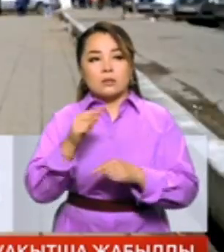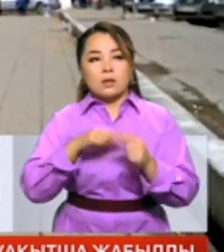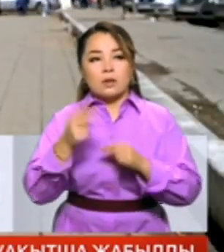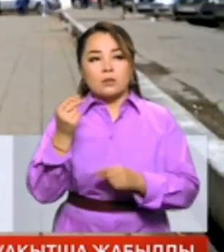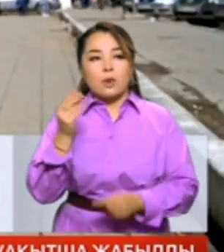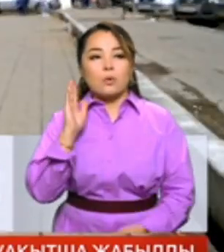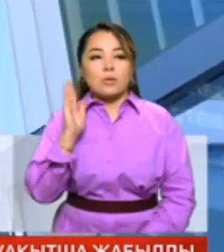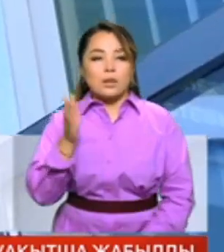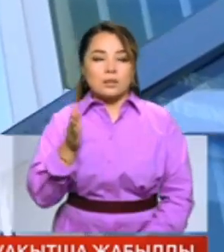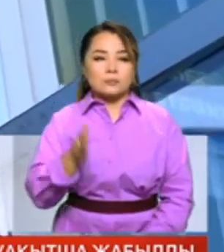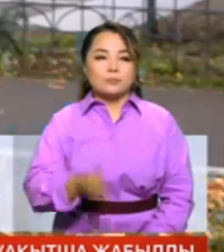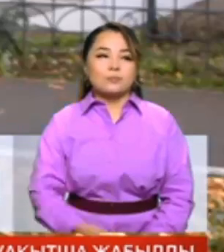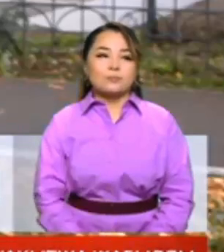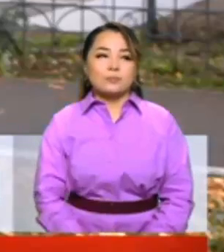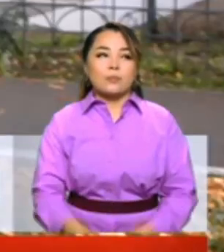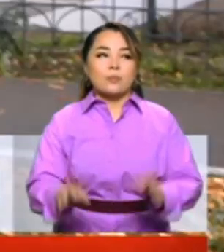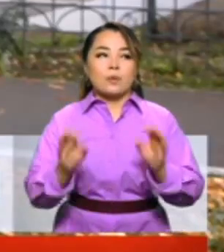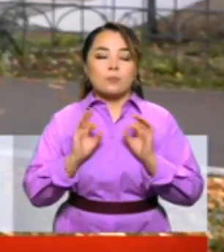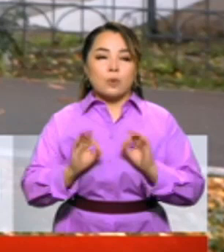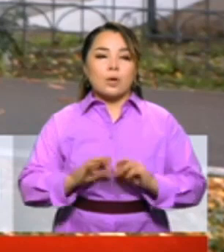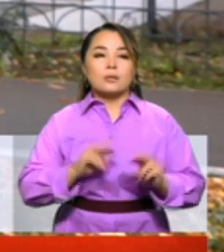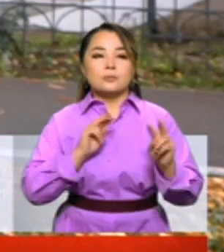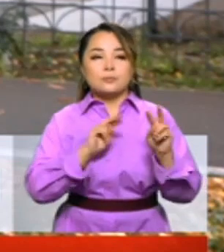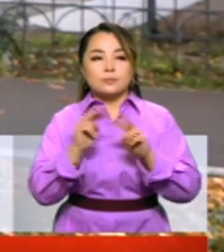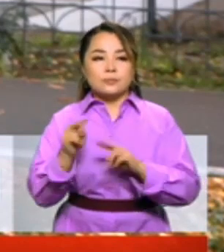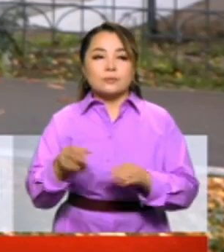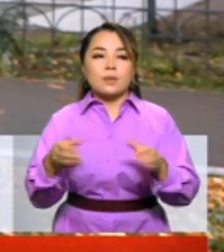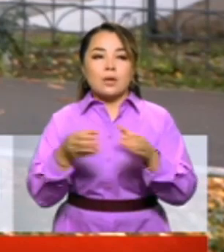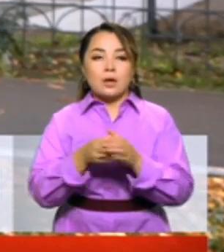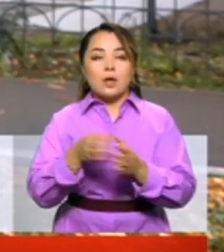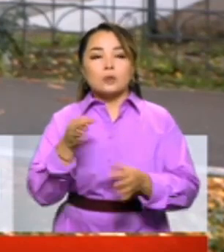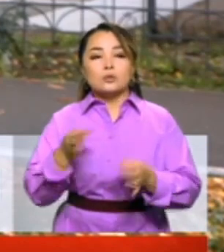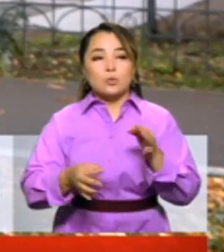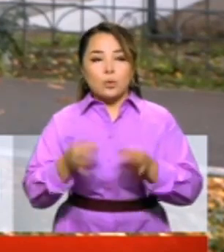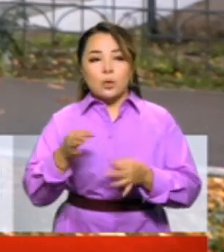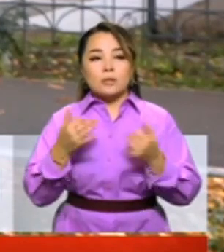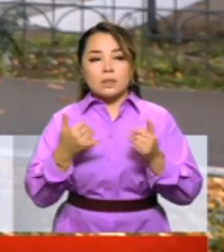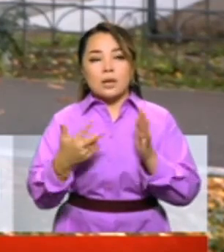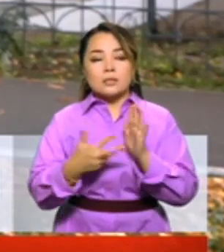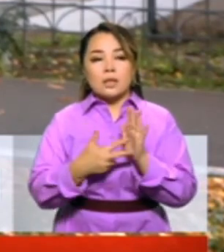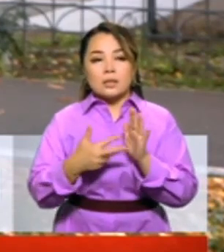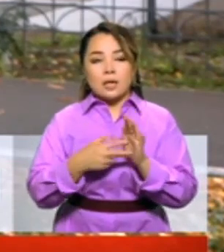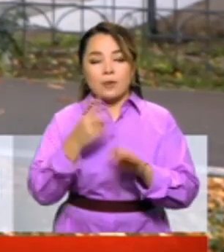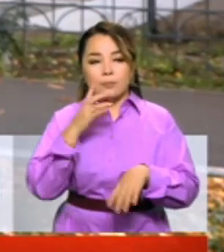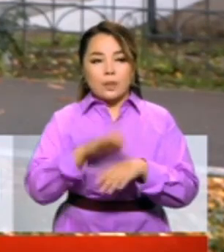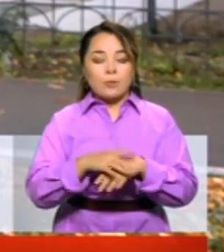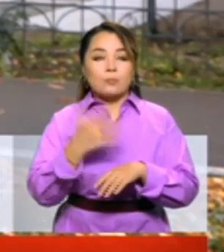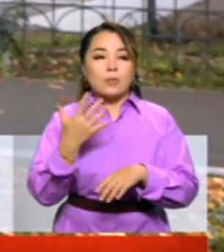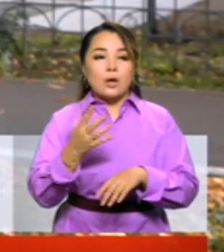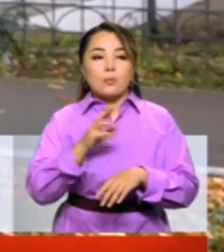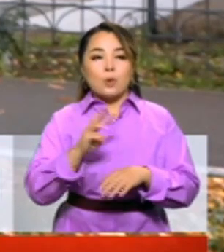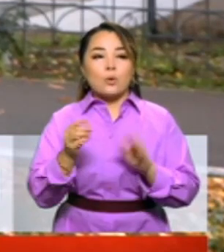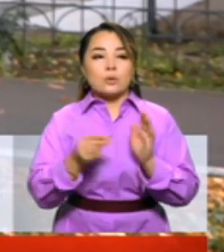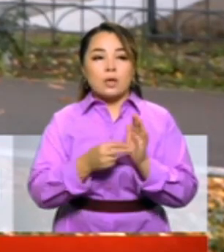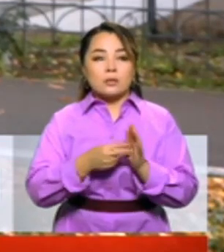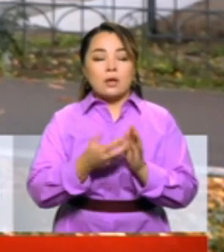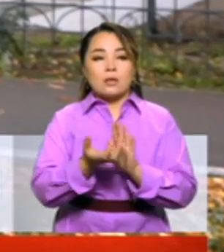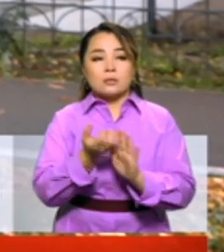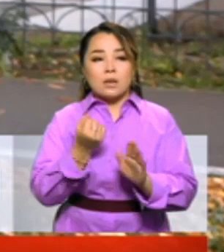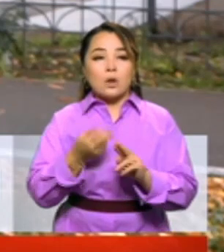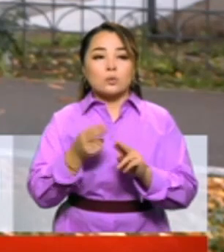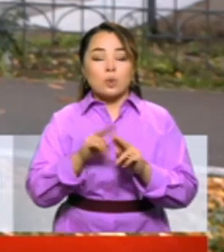қайтарылады. Прокурор қадағалау актісінің қарау нәтижелері бойынша сот тәртібімен 8 қатысушыдан 5 миллион теңге мөлшерінде соманы өндіріп алу